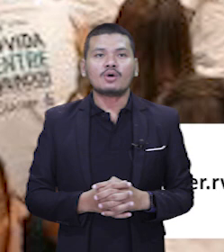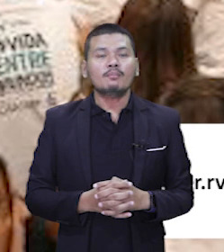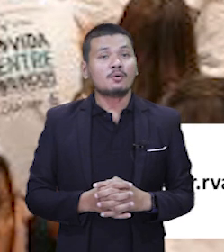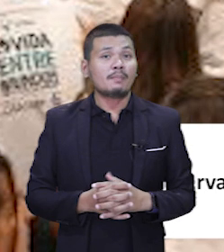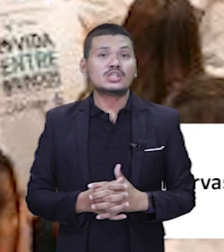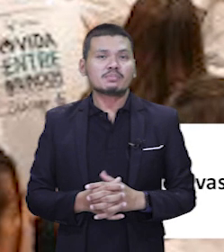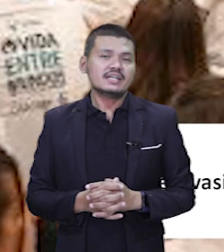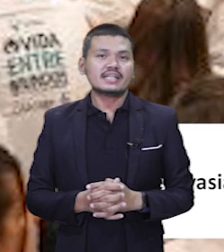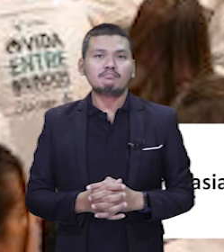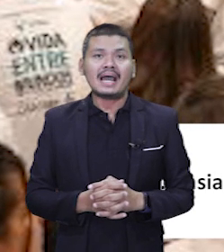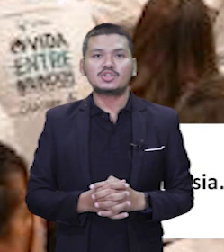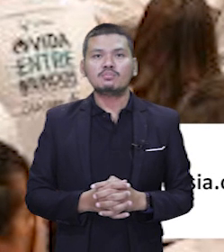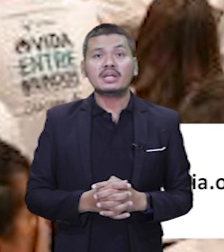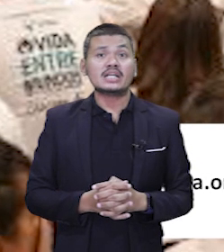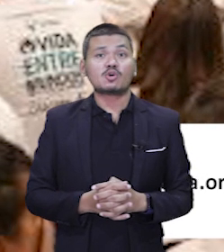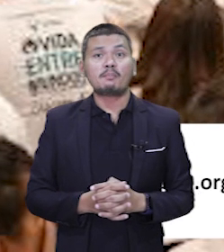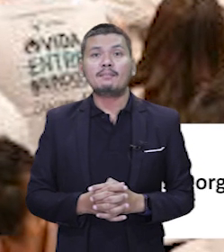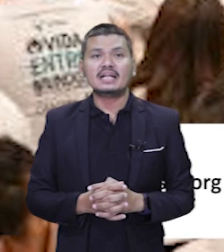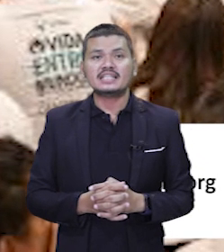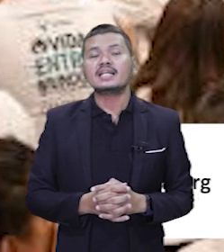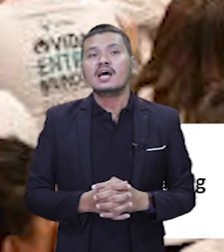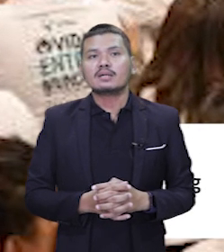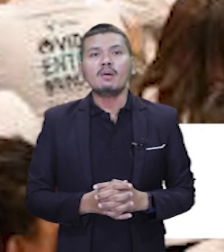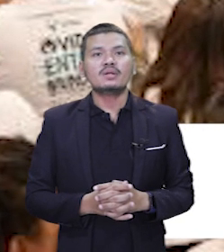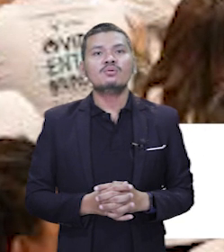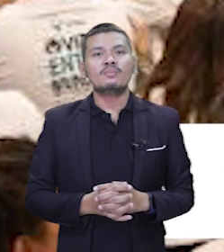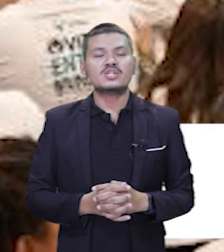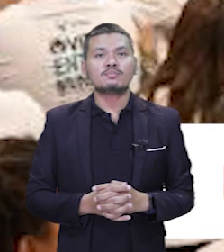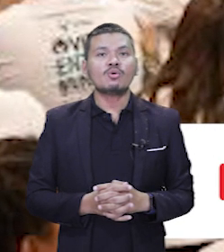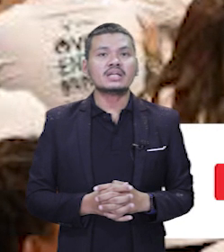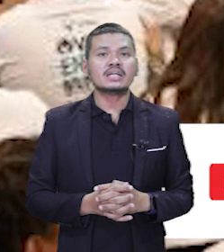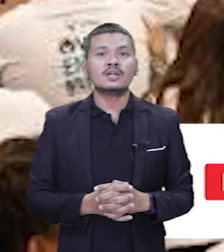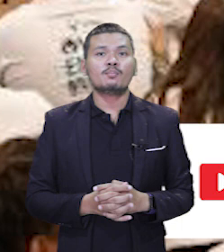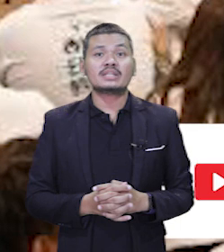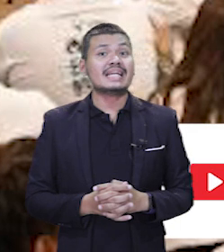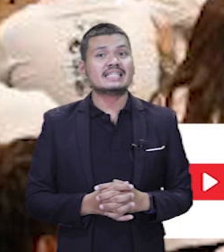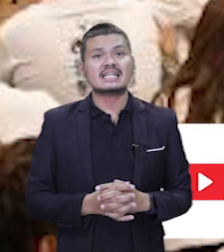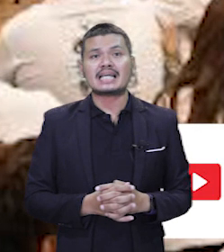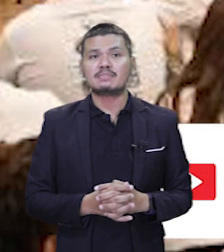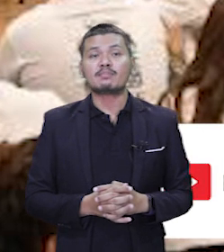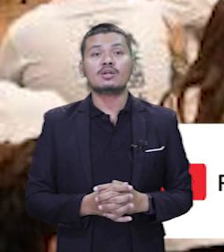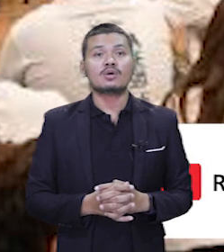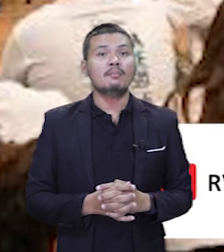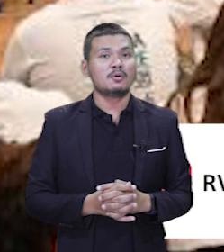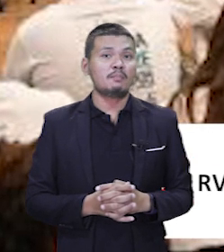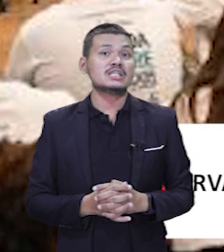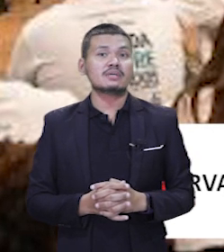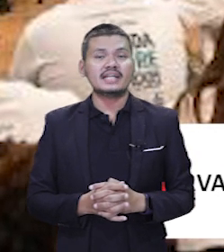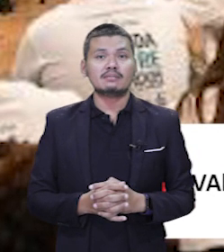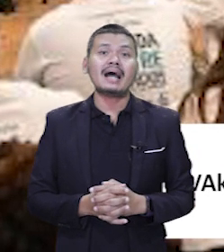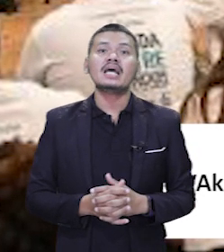ក្នុងអំឡុងពេលជំងឺរាតត្បាតជាមួយនឹងសុខភាពផ្លូវចិត្តរបស់មនុស្សវ័យជំទង់នៅក្នុងប្រទេសជាង30ក្នុងអំឡុ